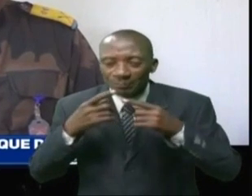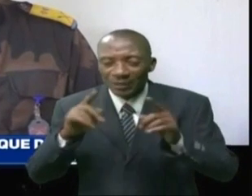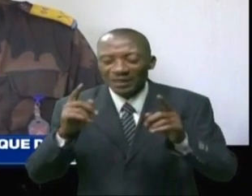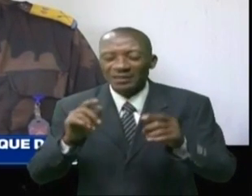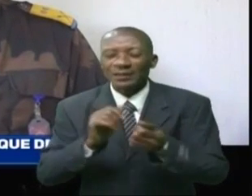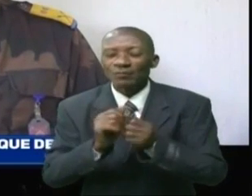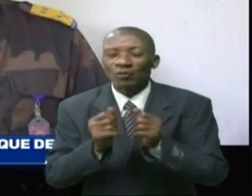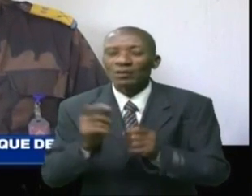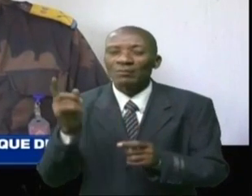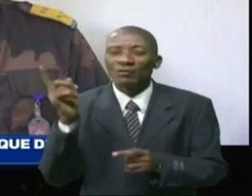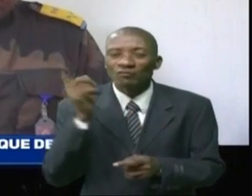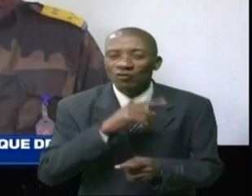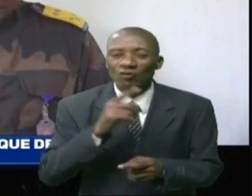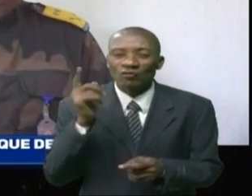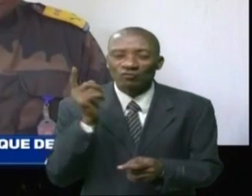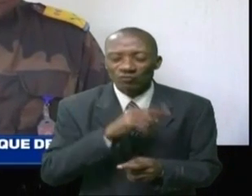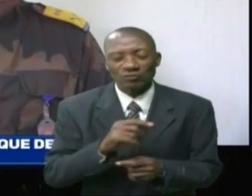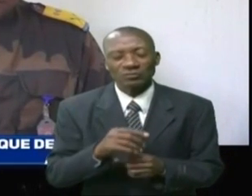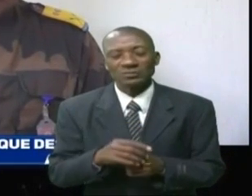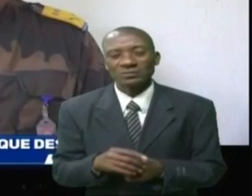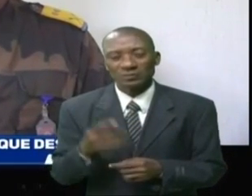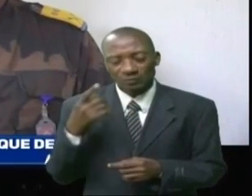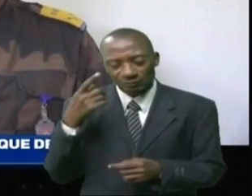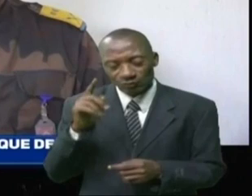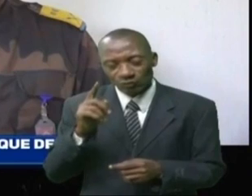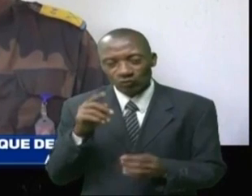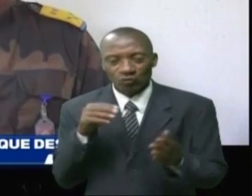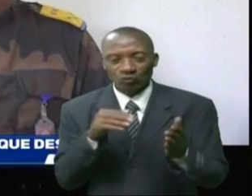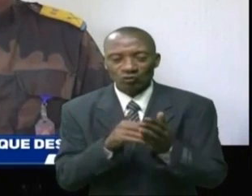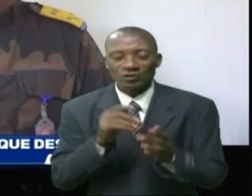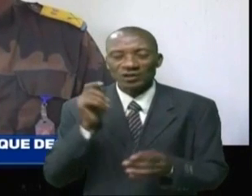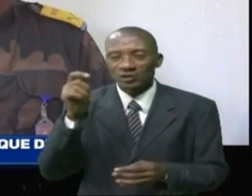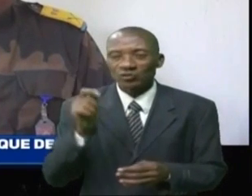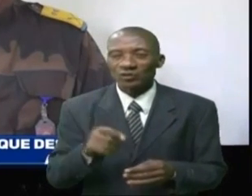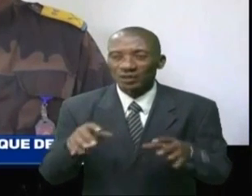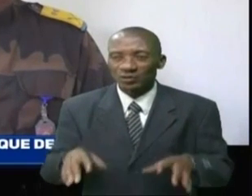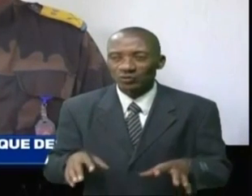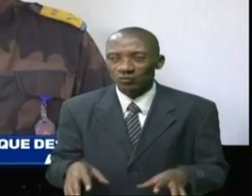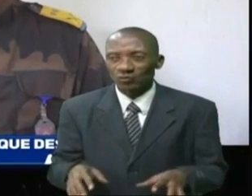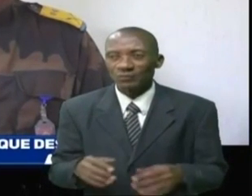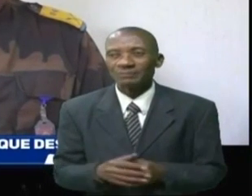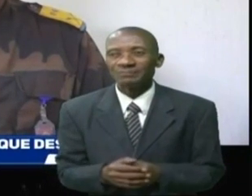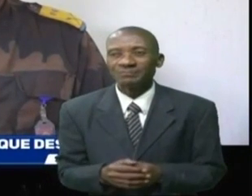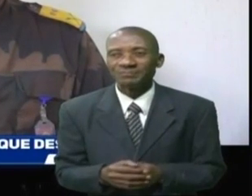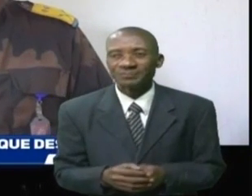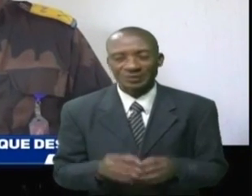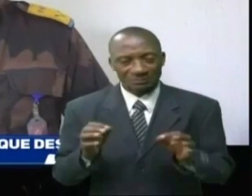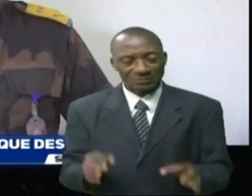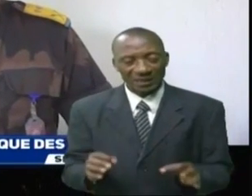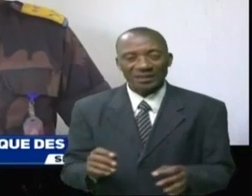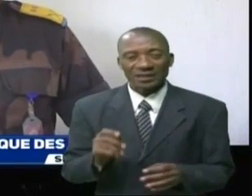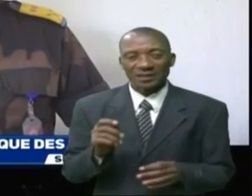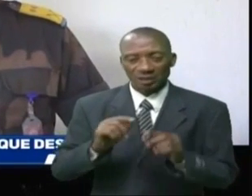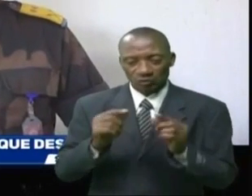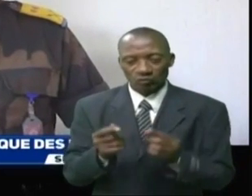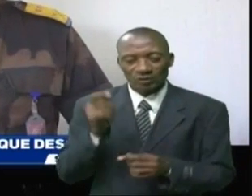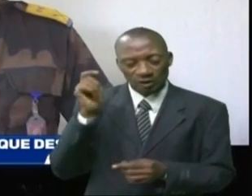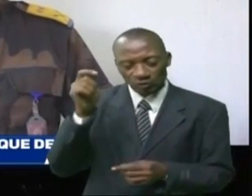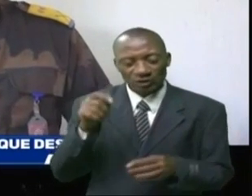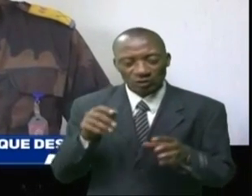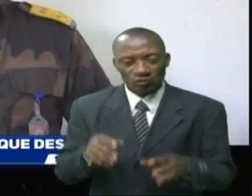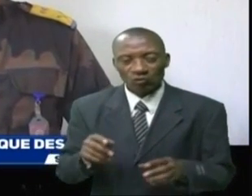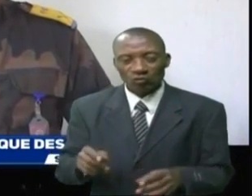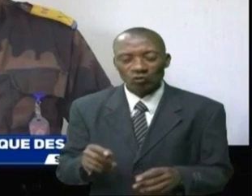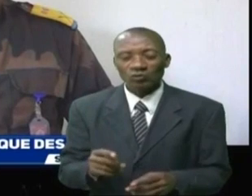République démocratique du Congo restent et demeurent respectueuses du cessez-le-feu, respectant ainsi